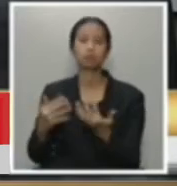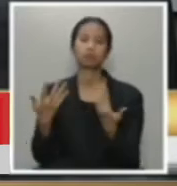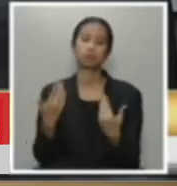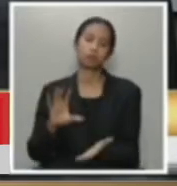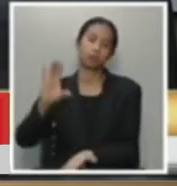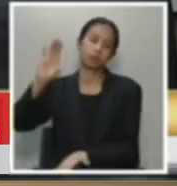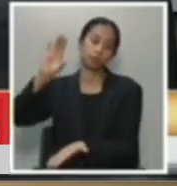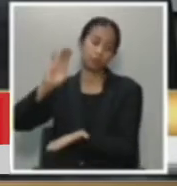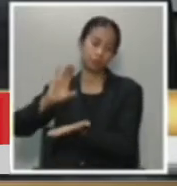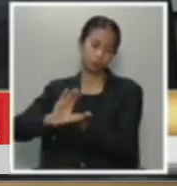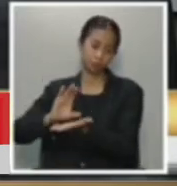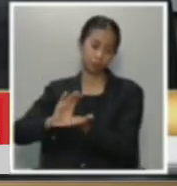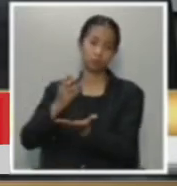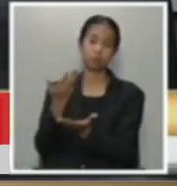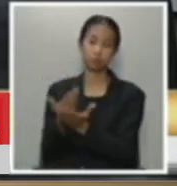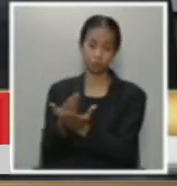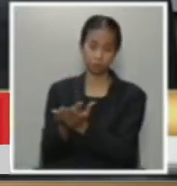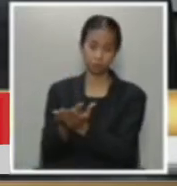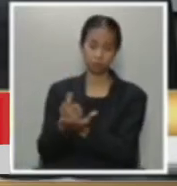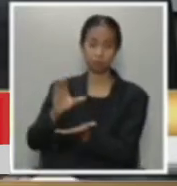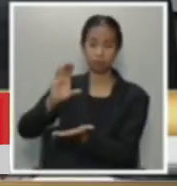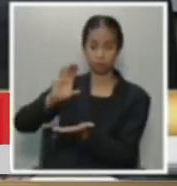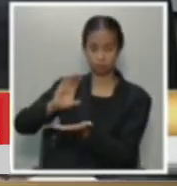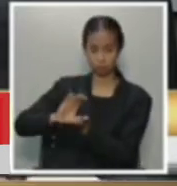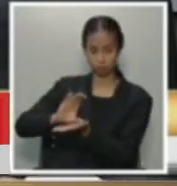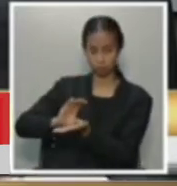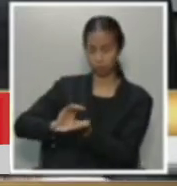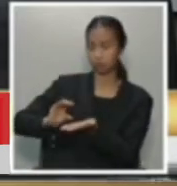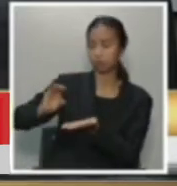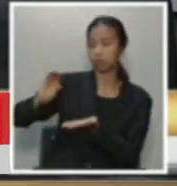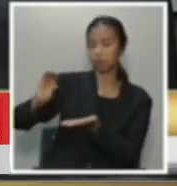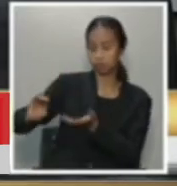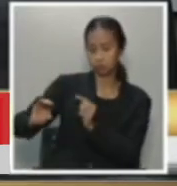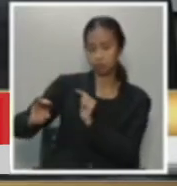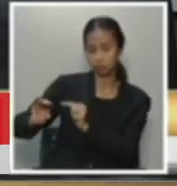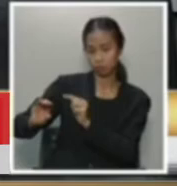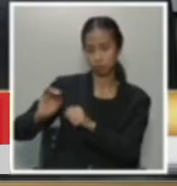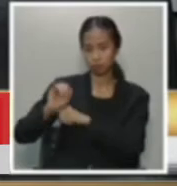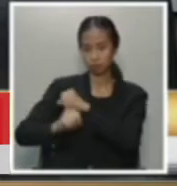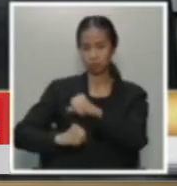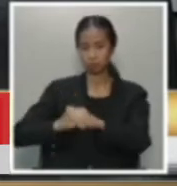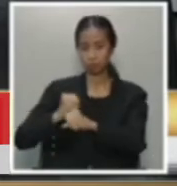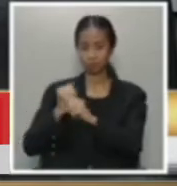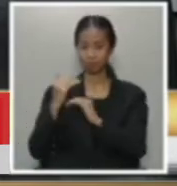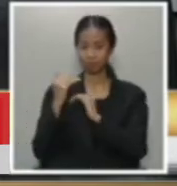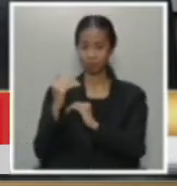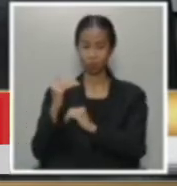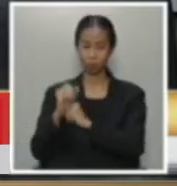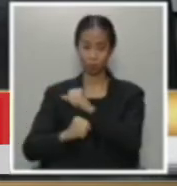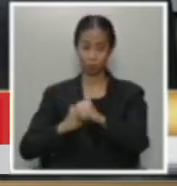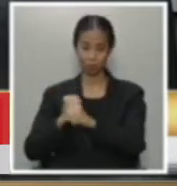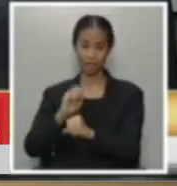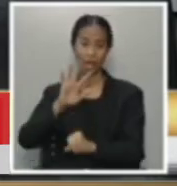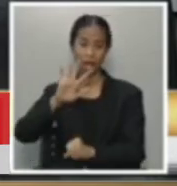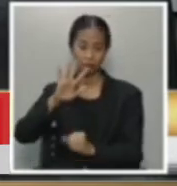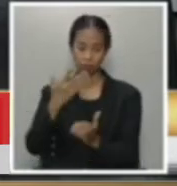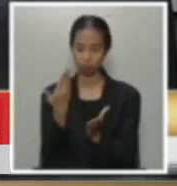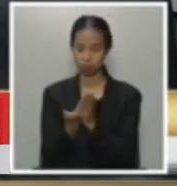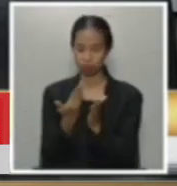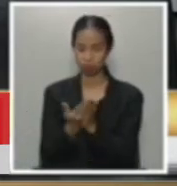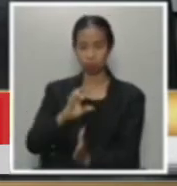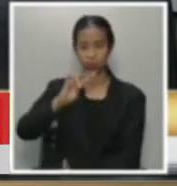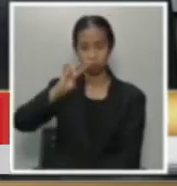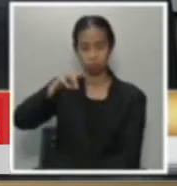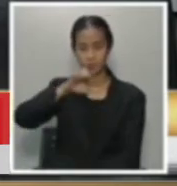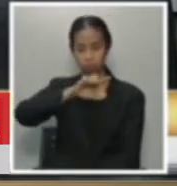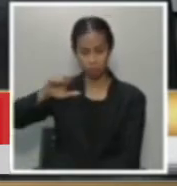ช้เนี่ยก็ไม่ว่าหรอกครับยอดเงินขอเป็นงบประมาณมาในเวลา5ปีนี่ 7,000 กว่าล้านนะครับเฉพาะใช้เ